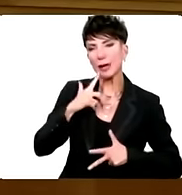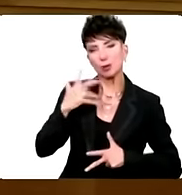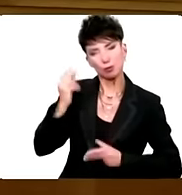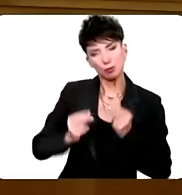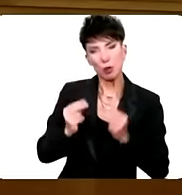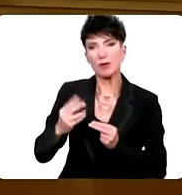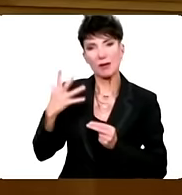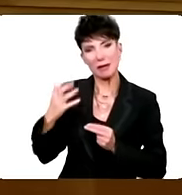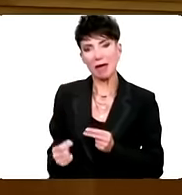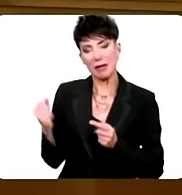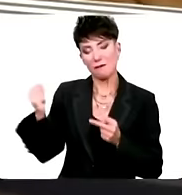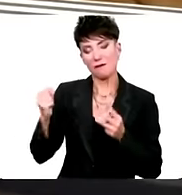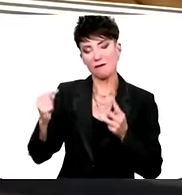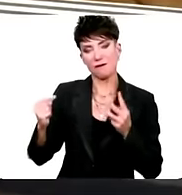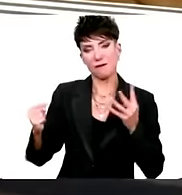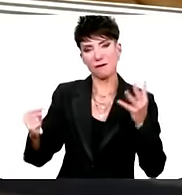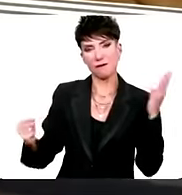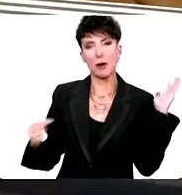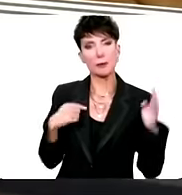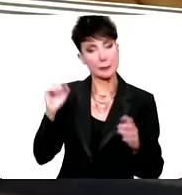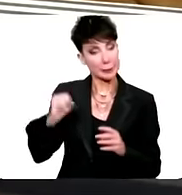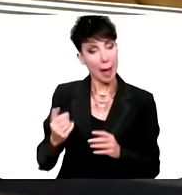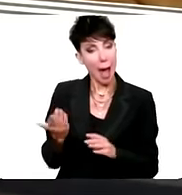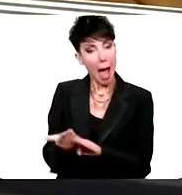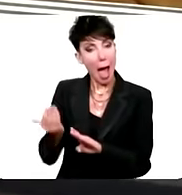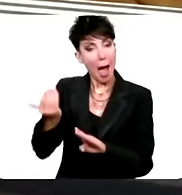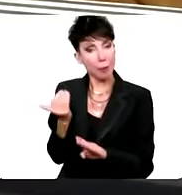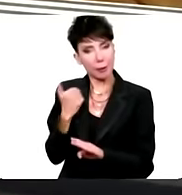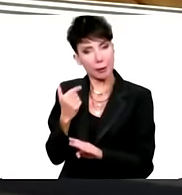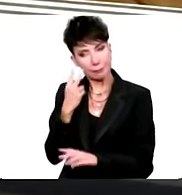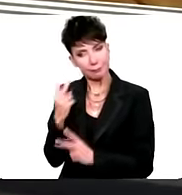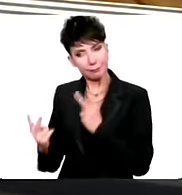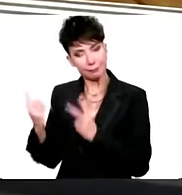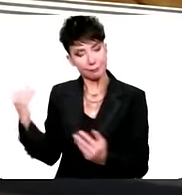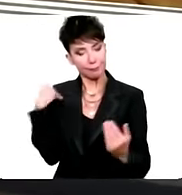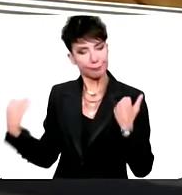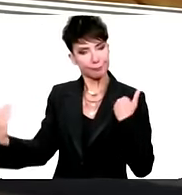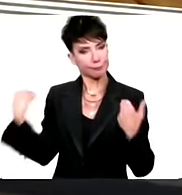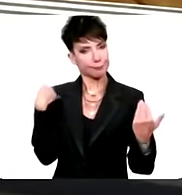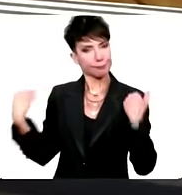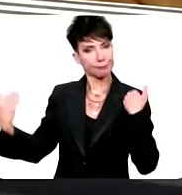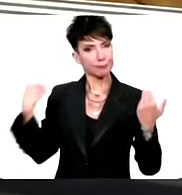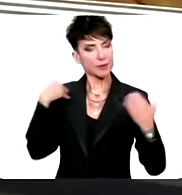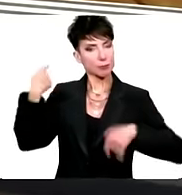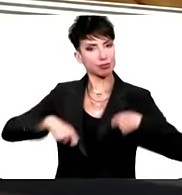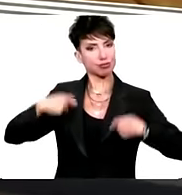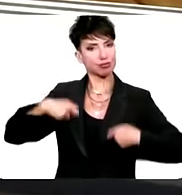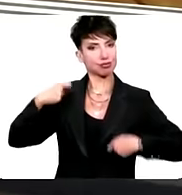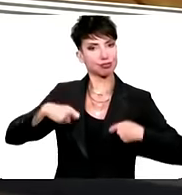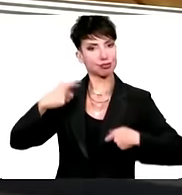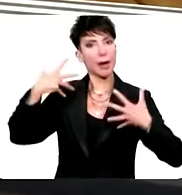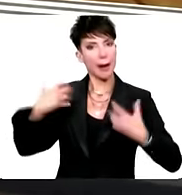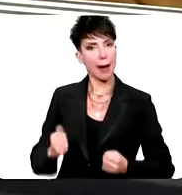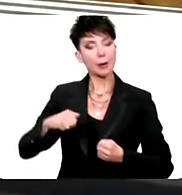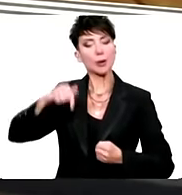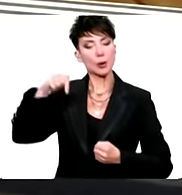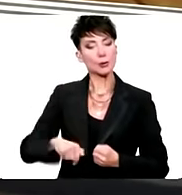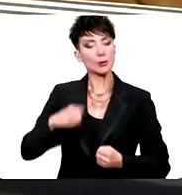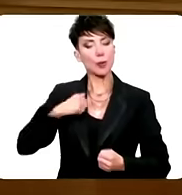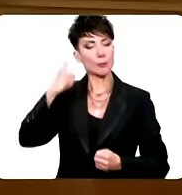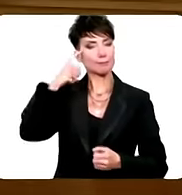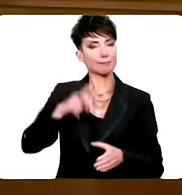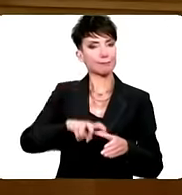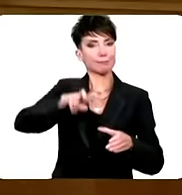με την απόσταση του λίγου χρόνου από τις εκλογές, αντιλαμβάνομαι και γιατί κάποιοι πολίτες